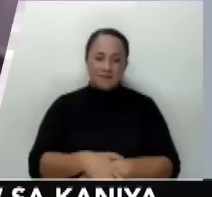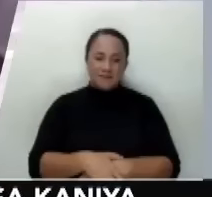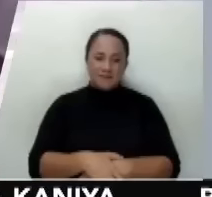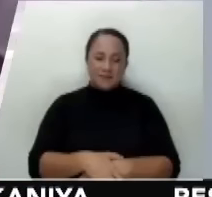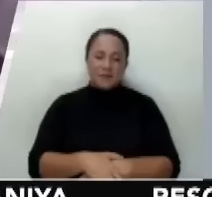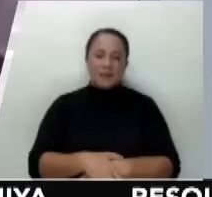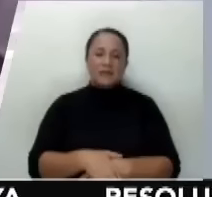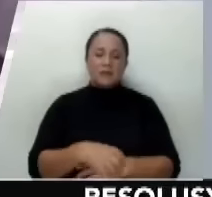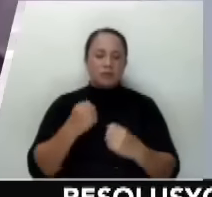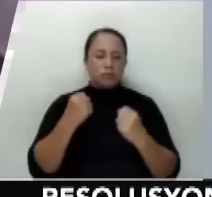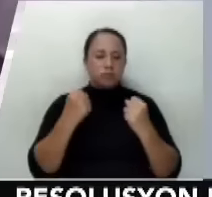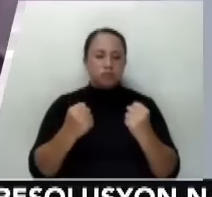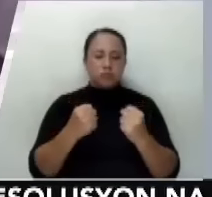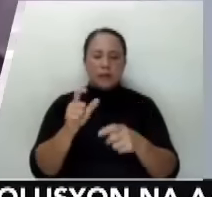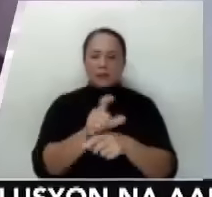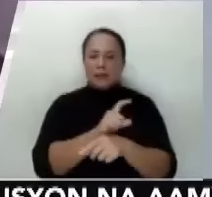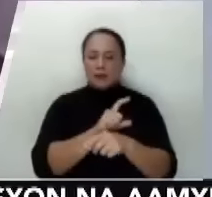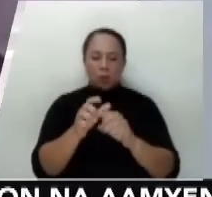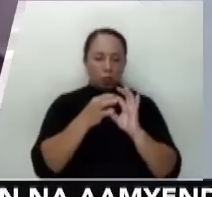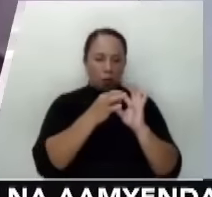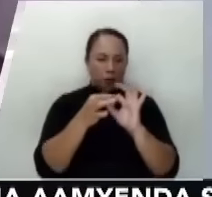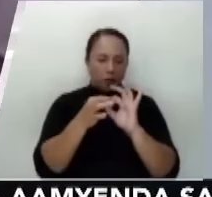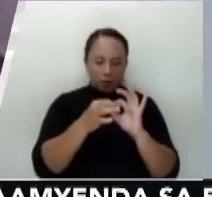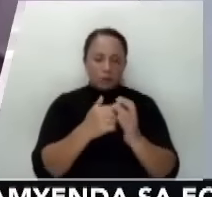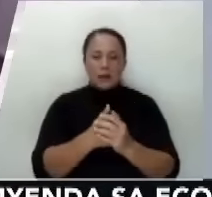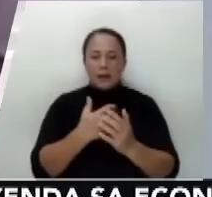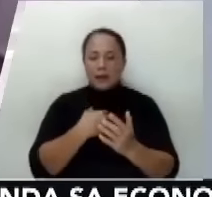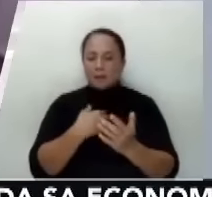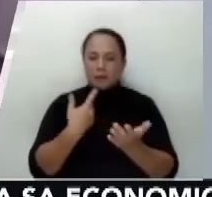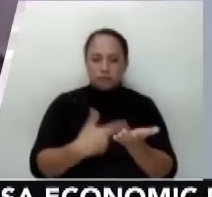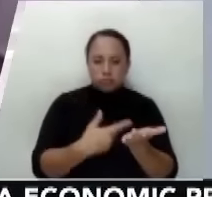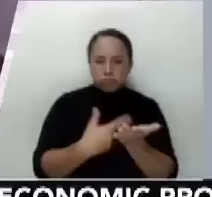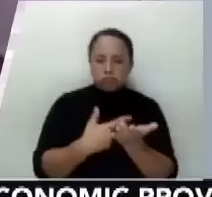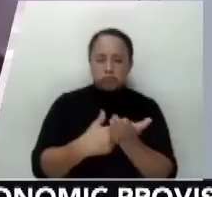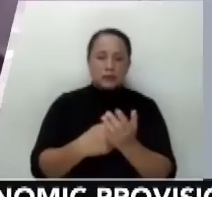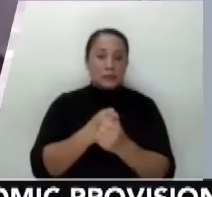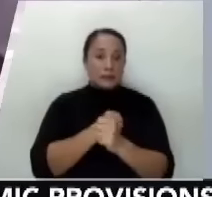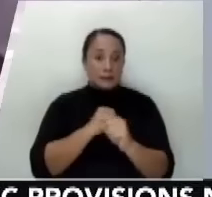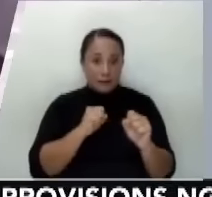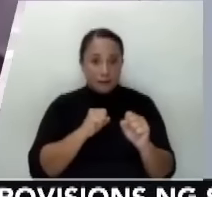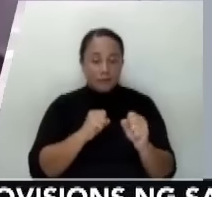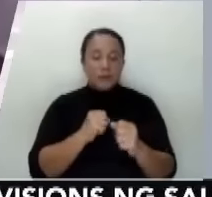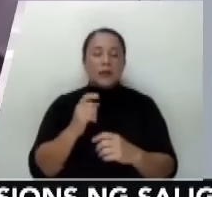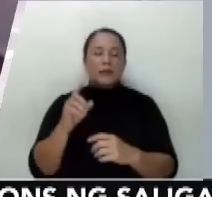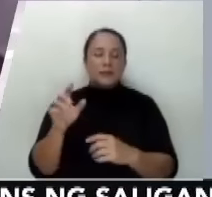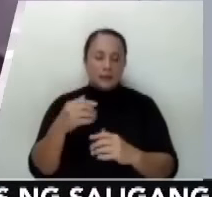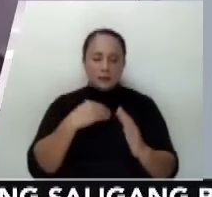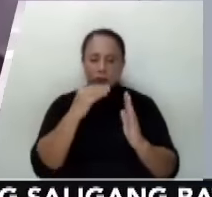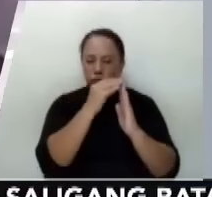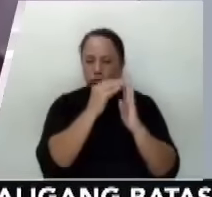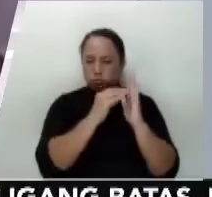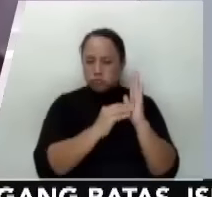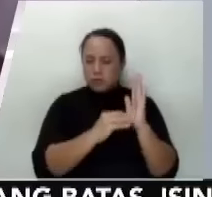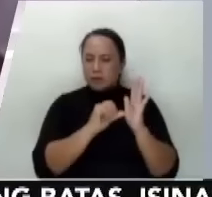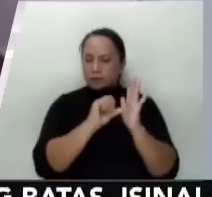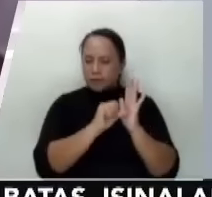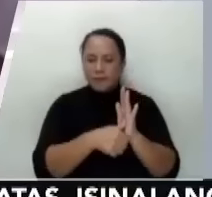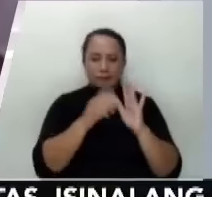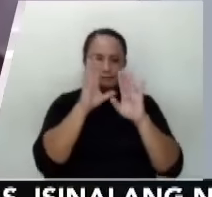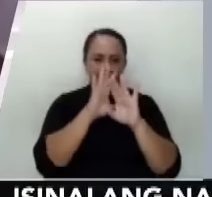Pagpapaigting sa labor cooperation at pagtalakay sa seguridad. Yan daw ang ilan sa mga bibigyan diin ng Pangulo sa